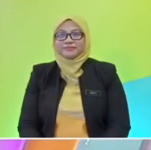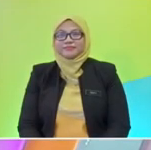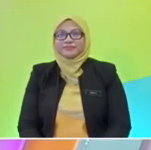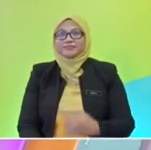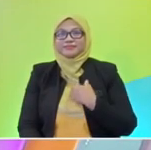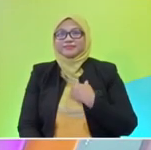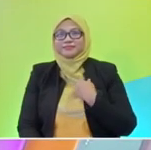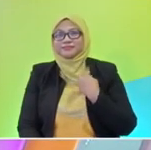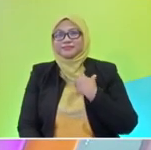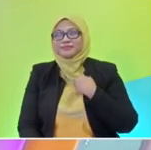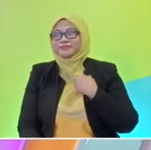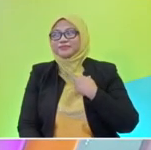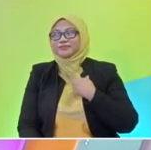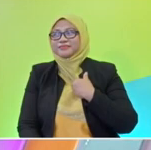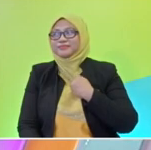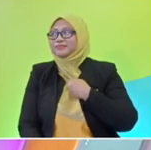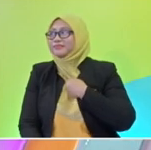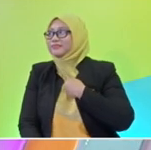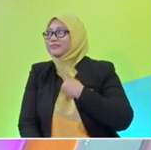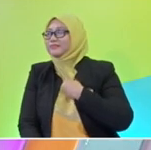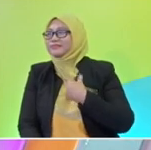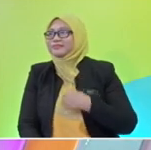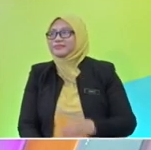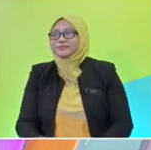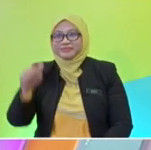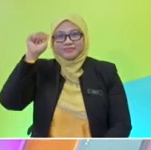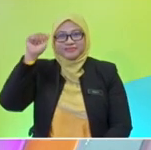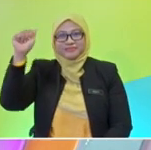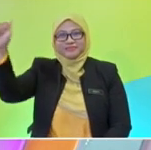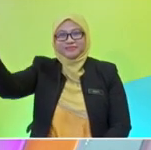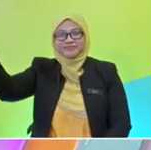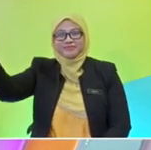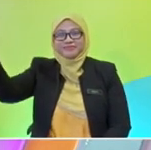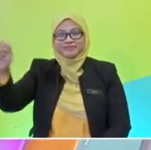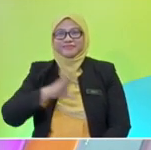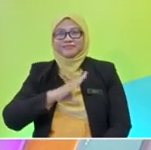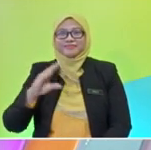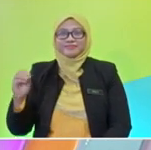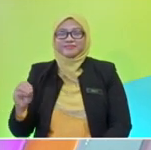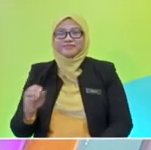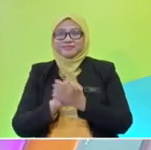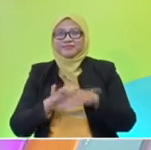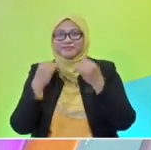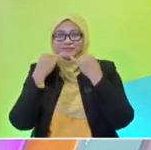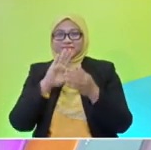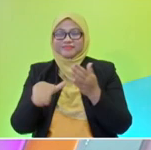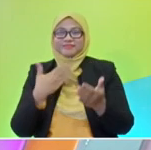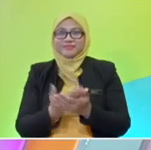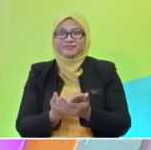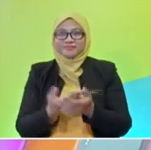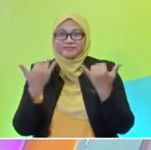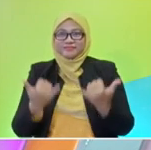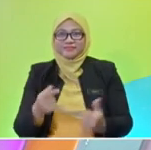harumnya aroma rempah ratus hari ini Hai assalamualaikum dan selamat sejahtera semua anda sedang menonton